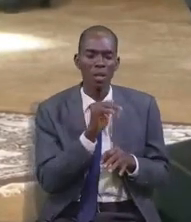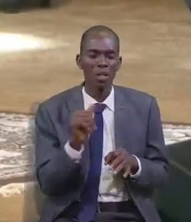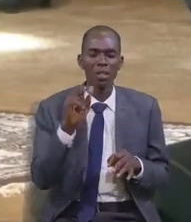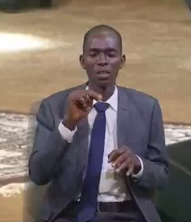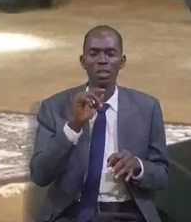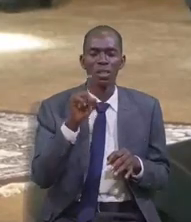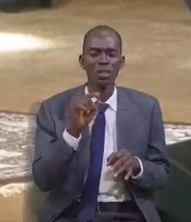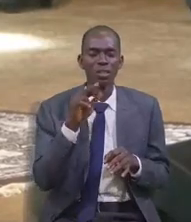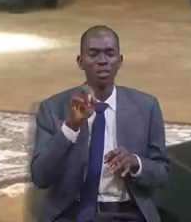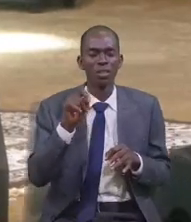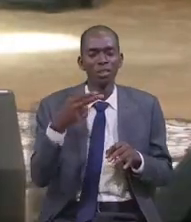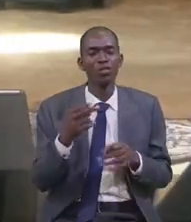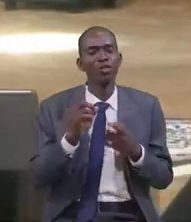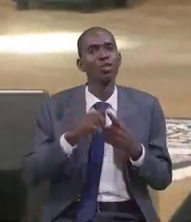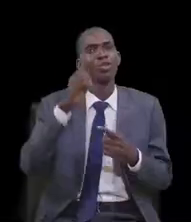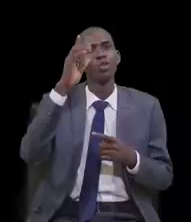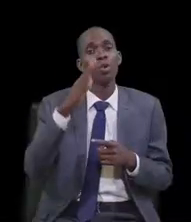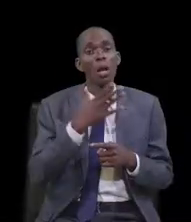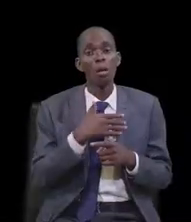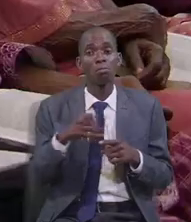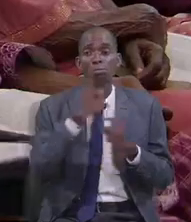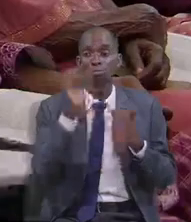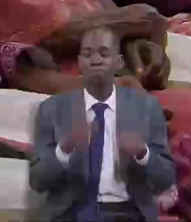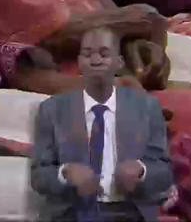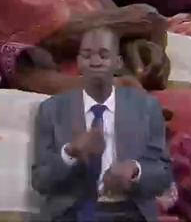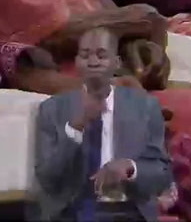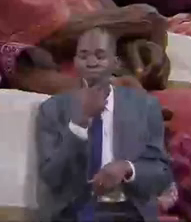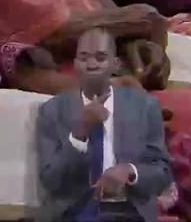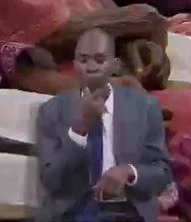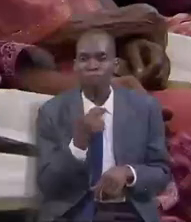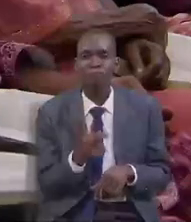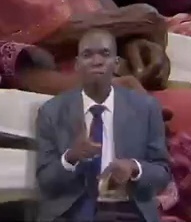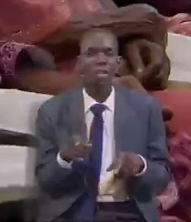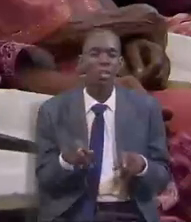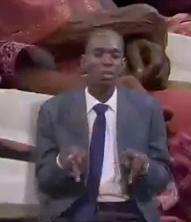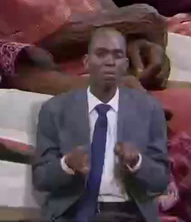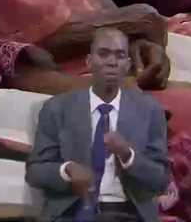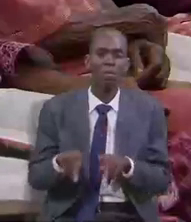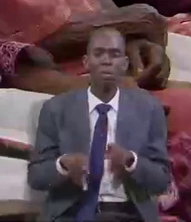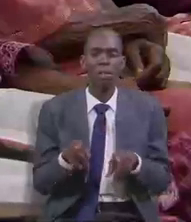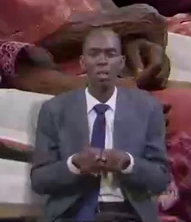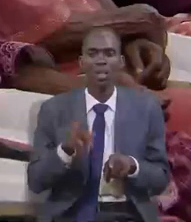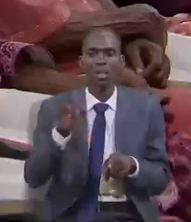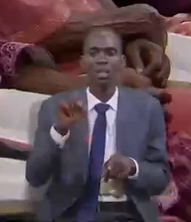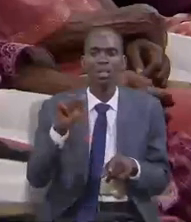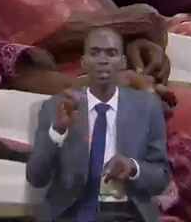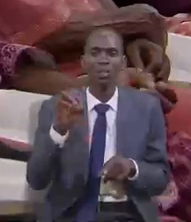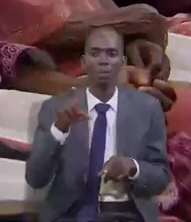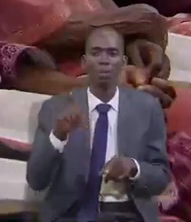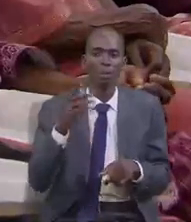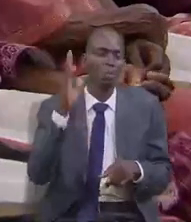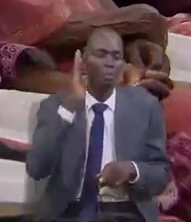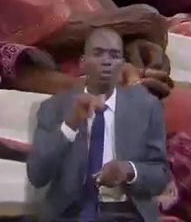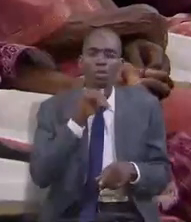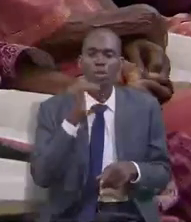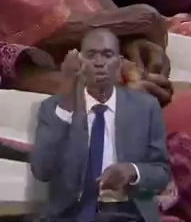Dieu. Et ces gens du monde peuvent prétendre qu'une personne comme Samson ne va pas reconnaître que